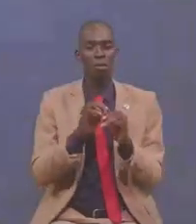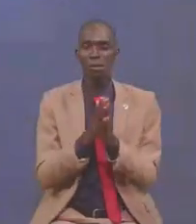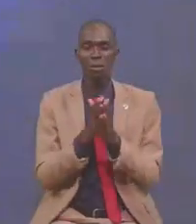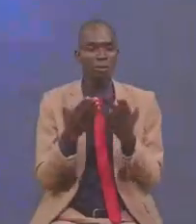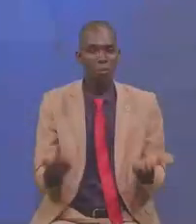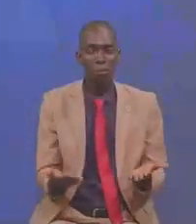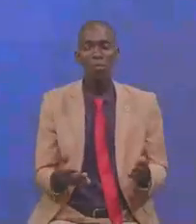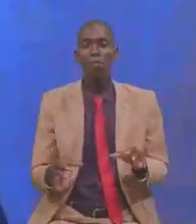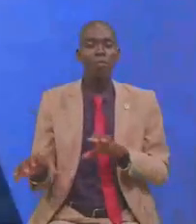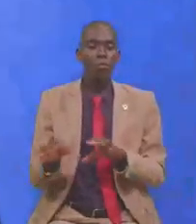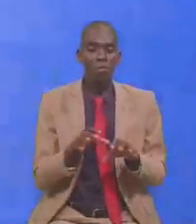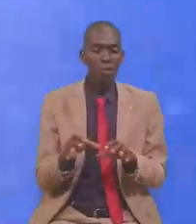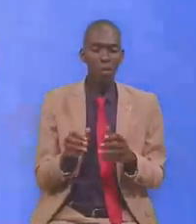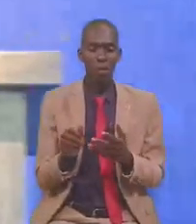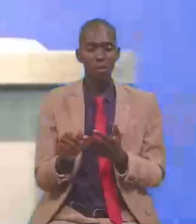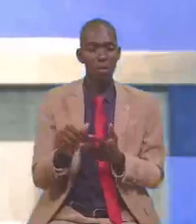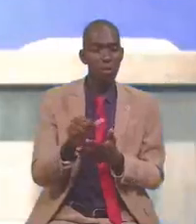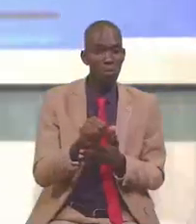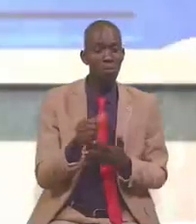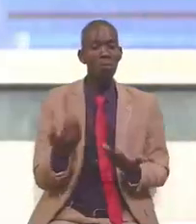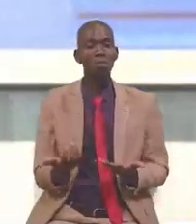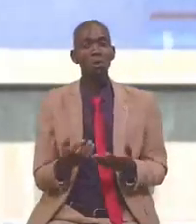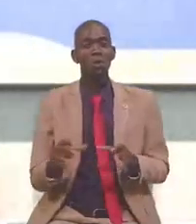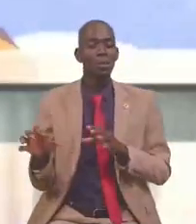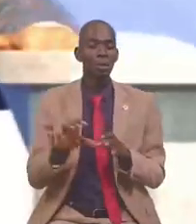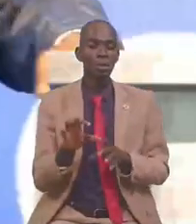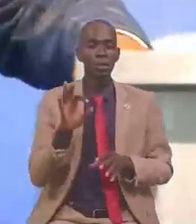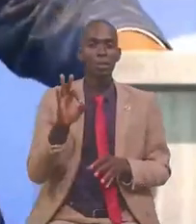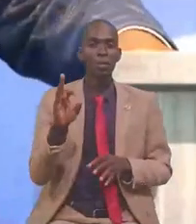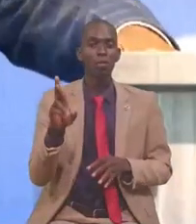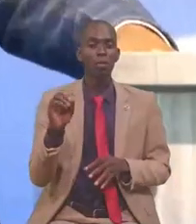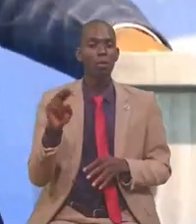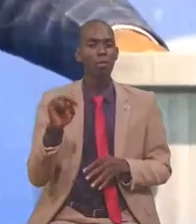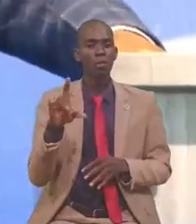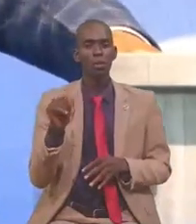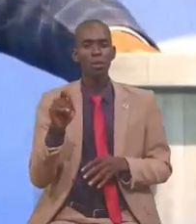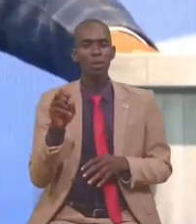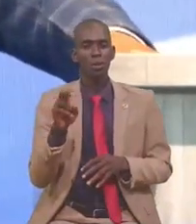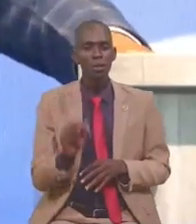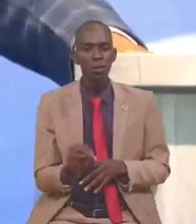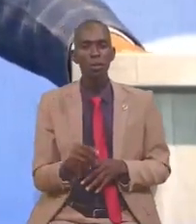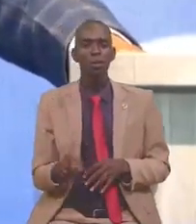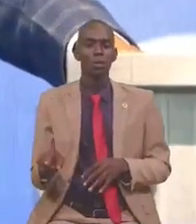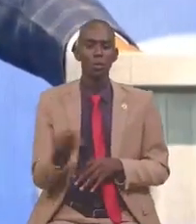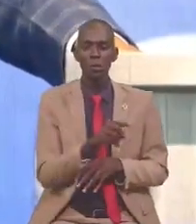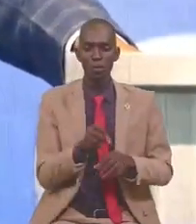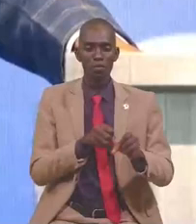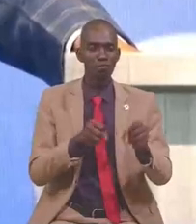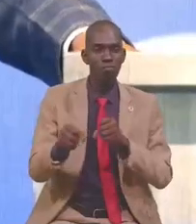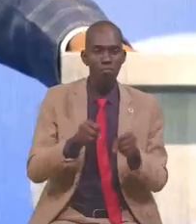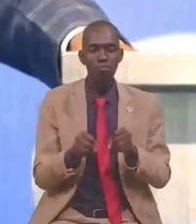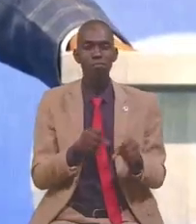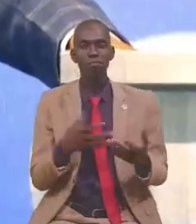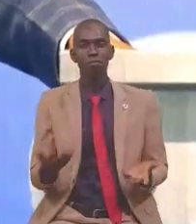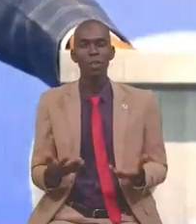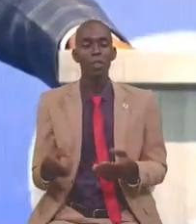Alors, ils commettent l'adultère, la fornication. Ils se battent, ils violentent,